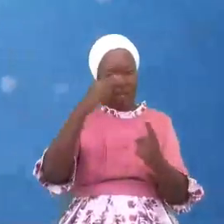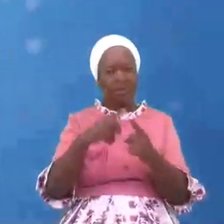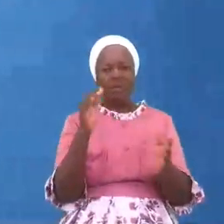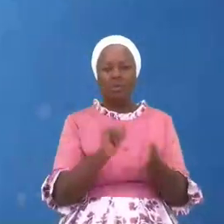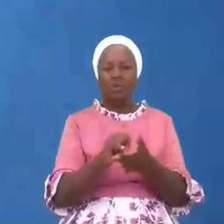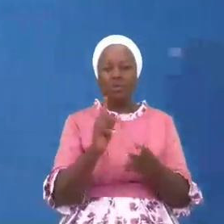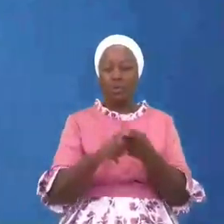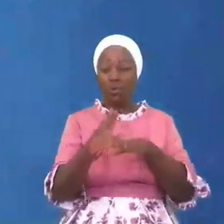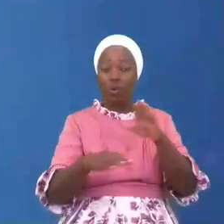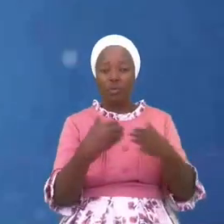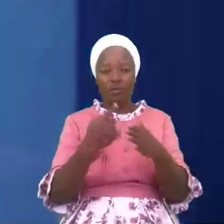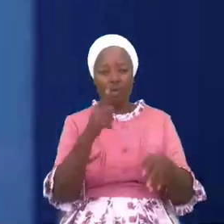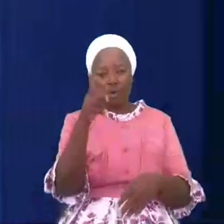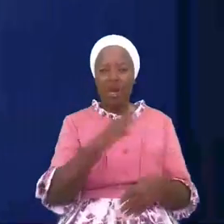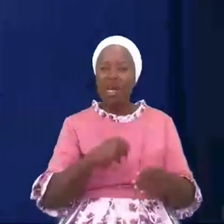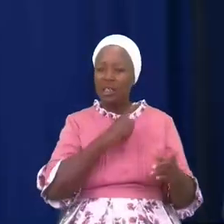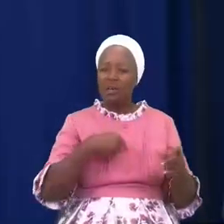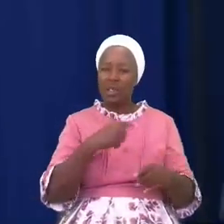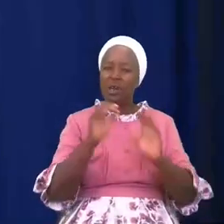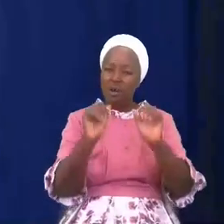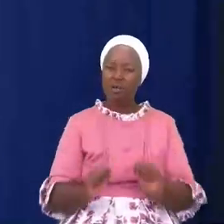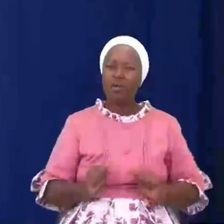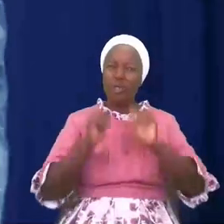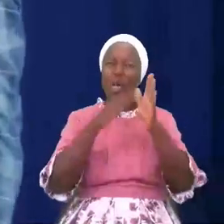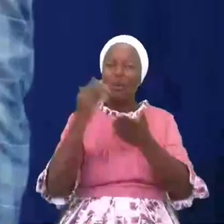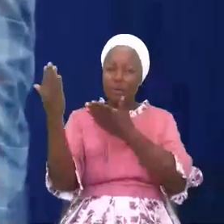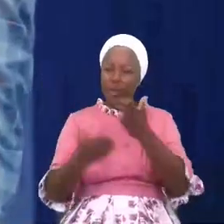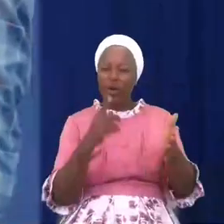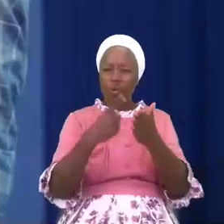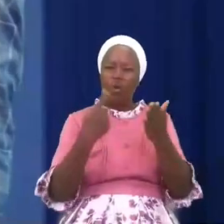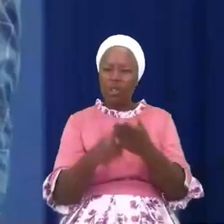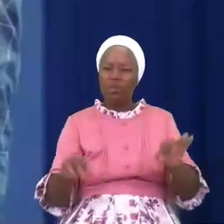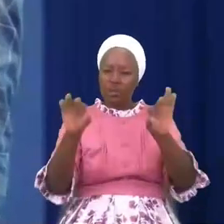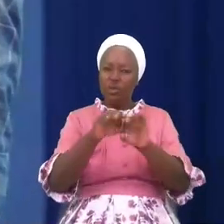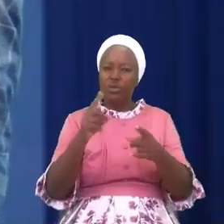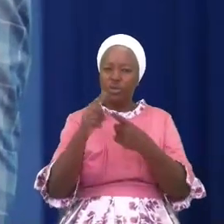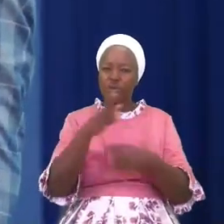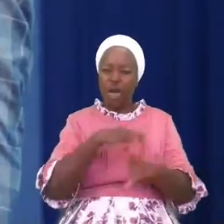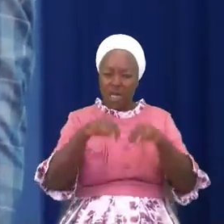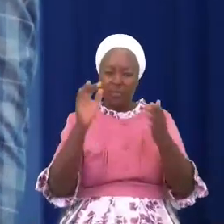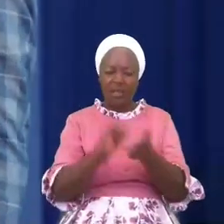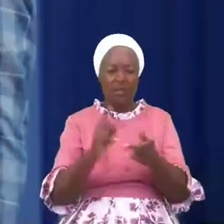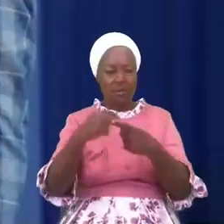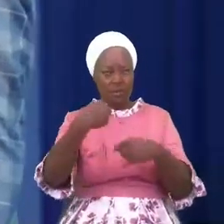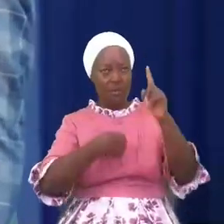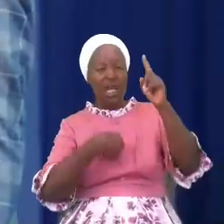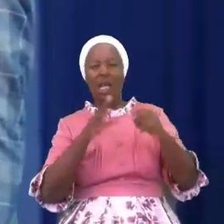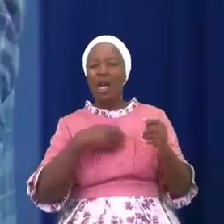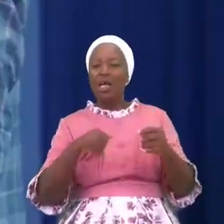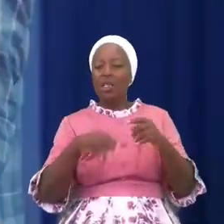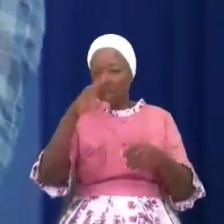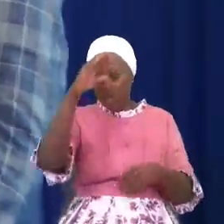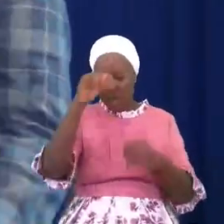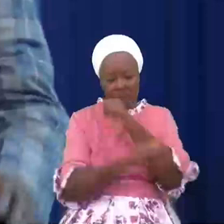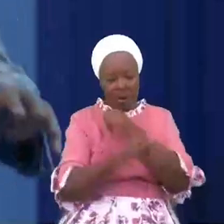a dit, consacre-toi et amène ce qui est précieux pour toi. Et donne-le-moi. Il savait que s'il